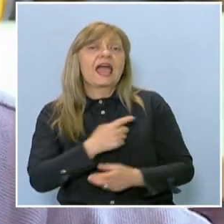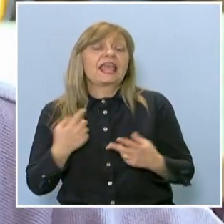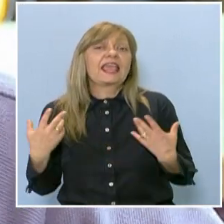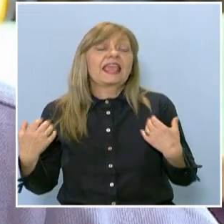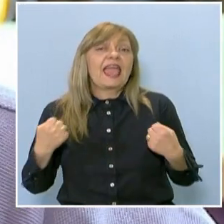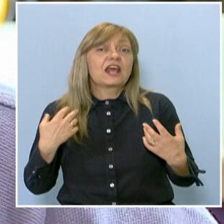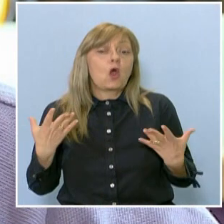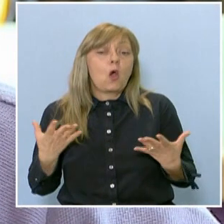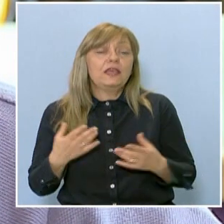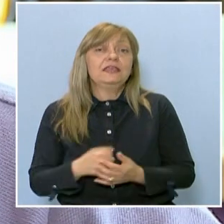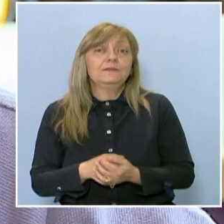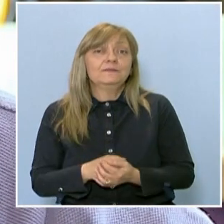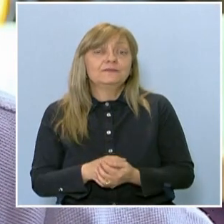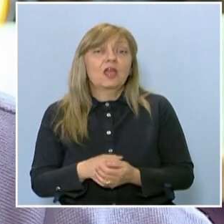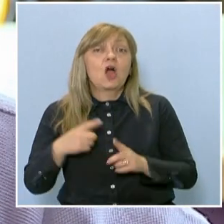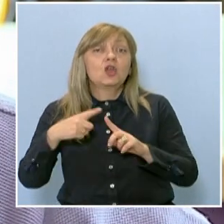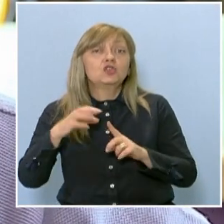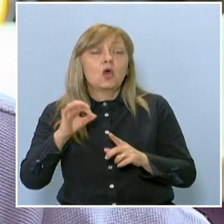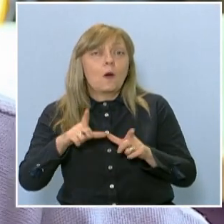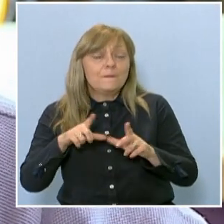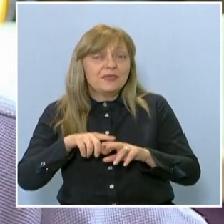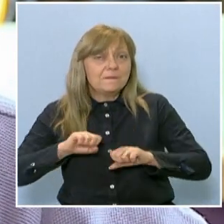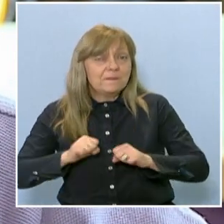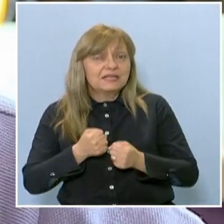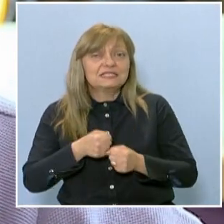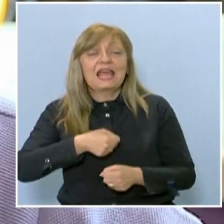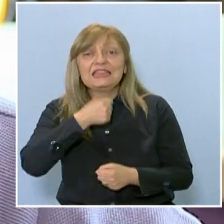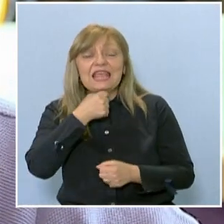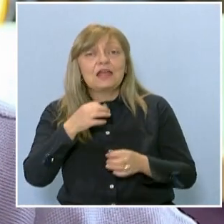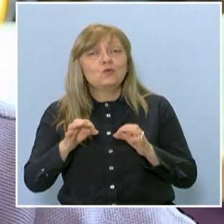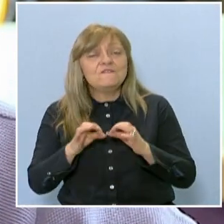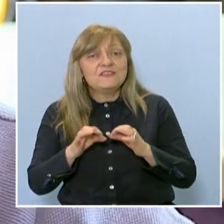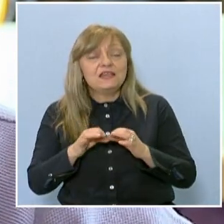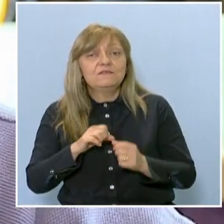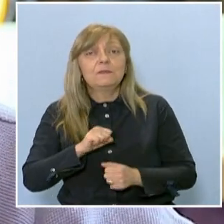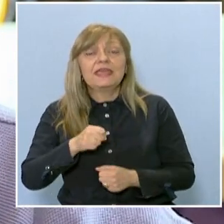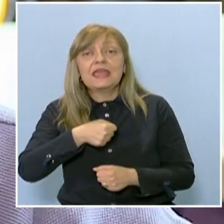Томи Бързия, дядото Филип и бабата